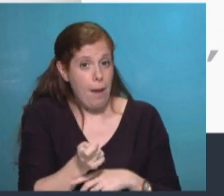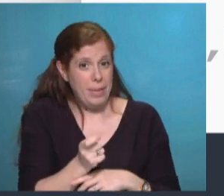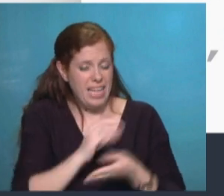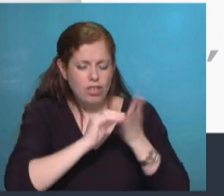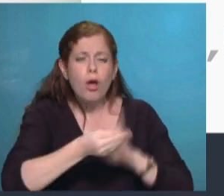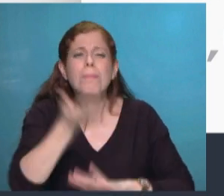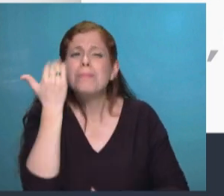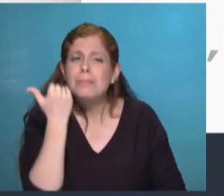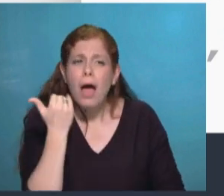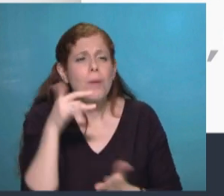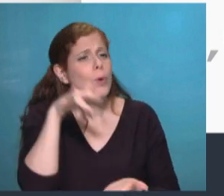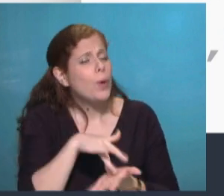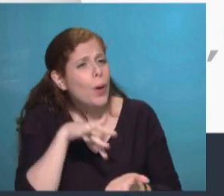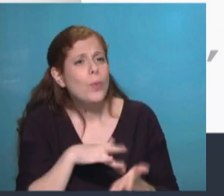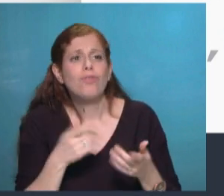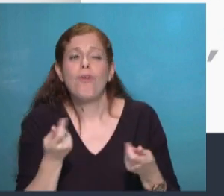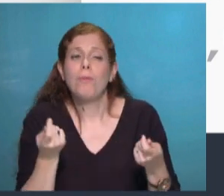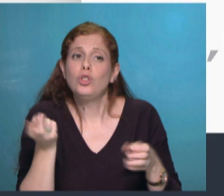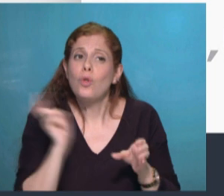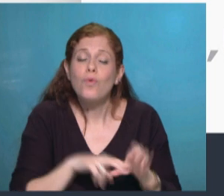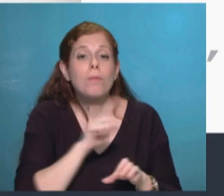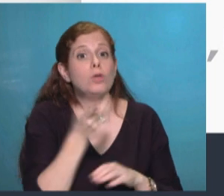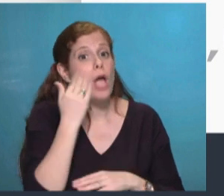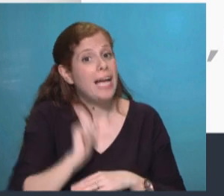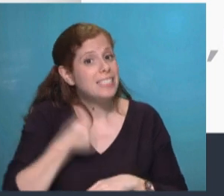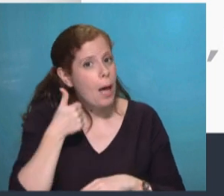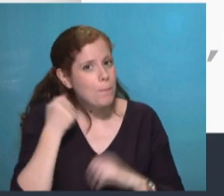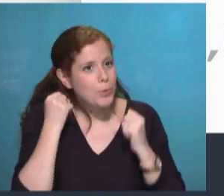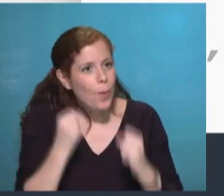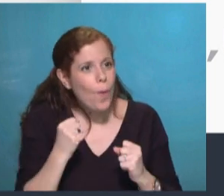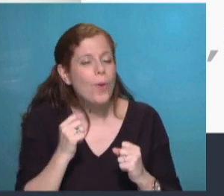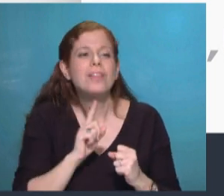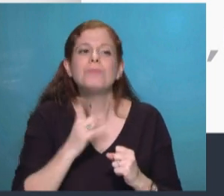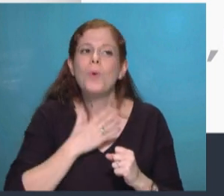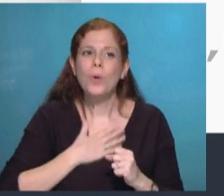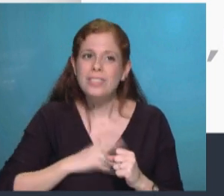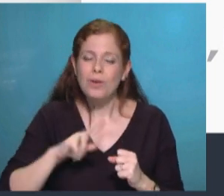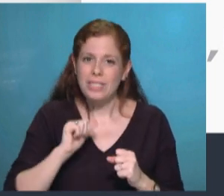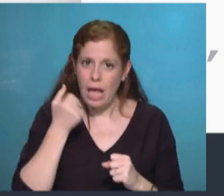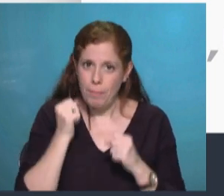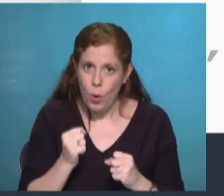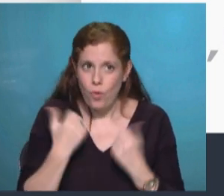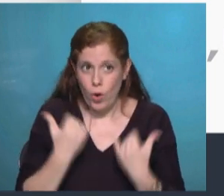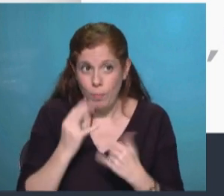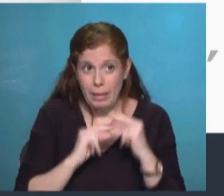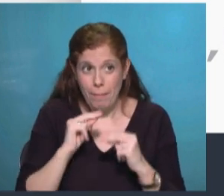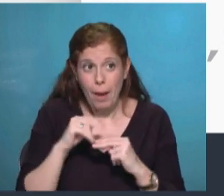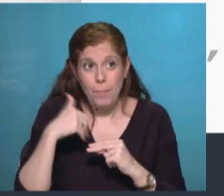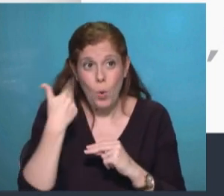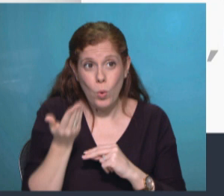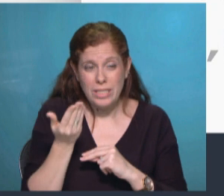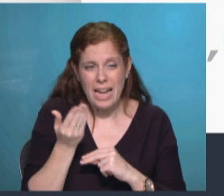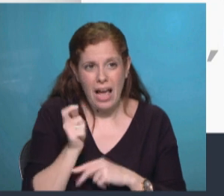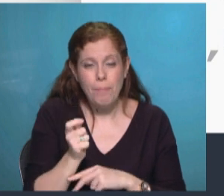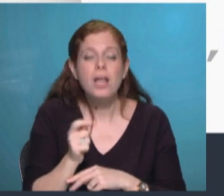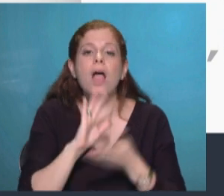בנוכחות ובהשתתפות מי שהיה שר ביטחון, מי שרוצה להיות שר ביטחון ומדבר היום מחוץ לקבינט. כל הדברים האלה אושרו,